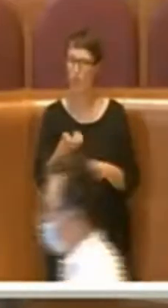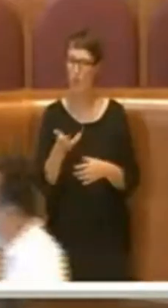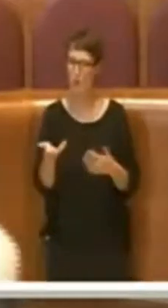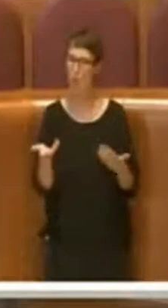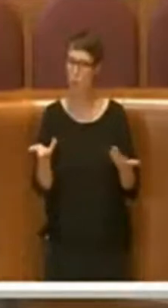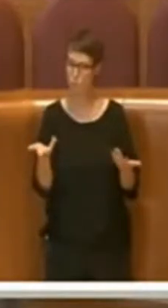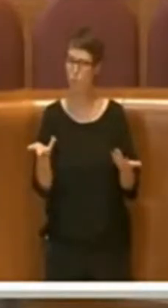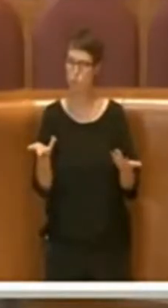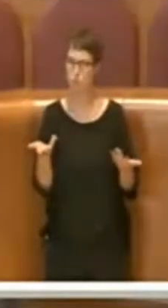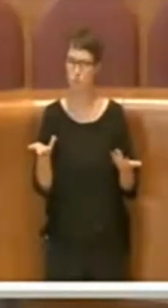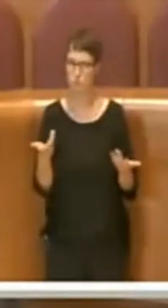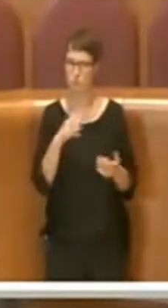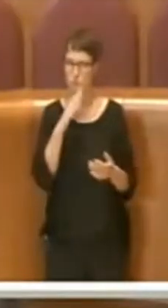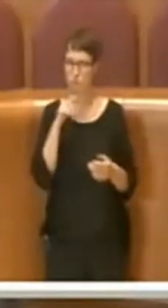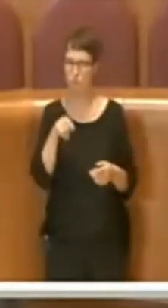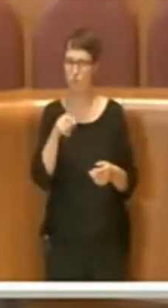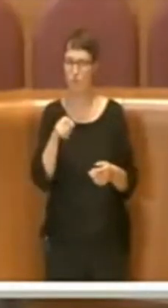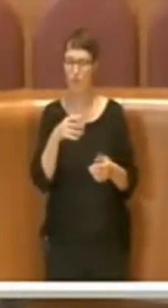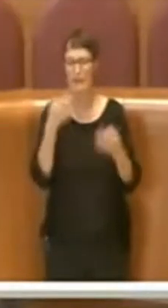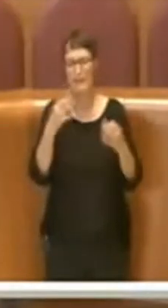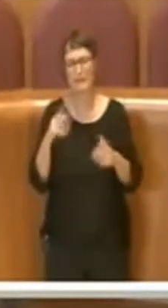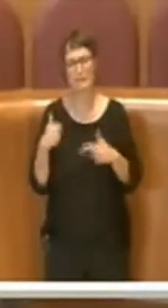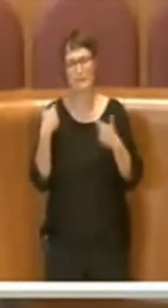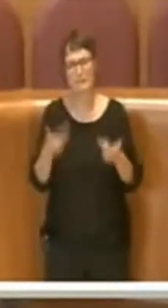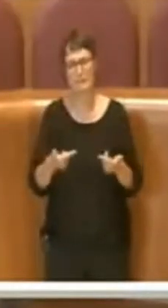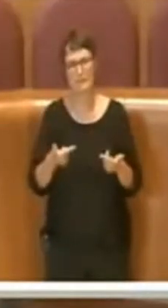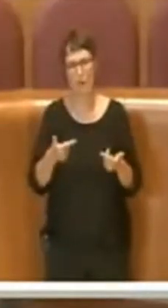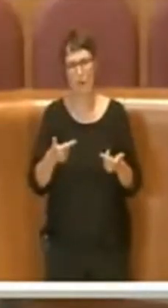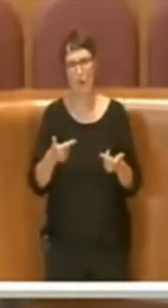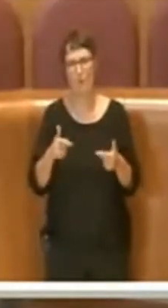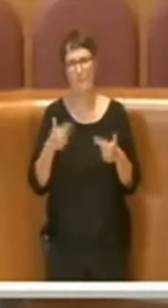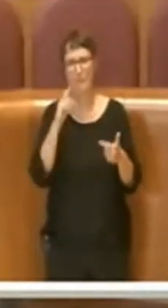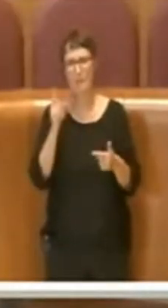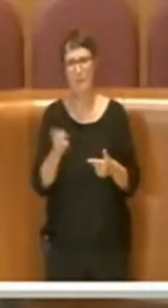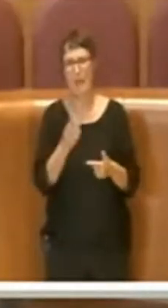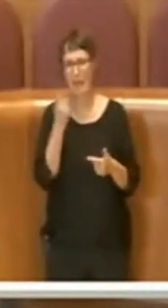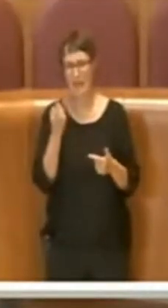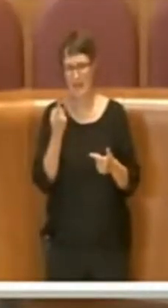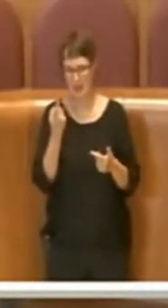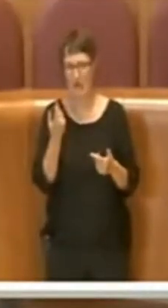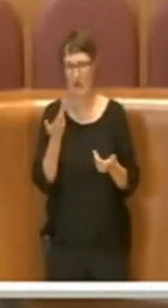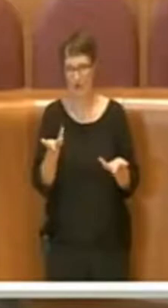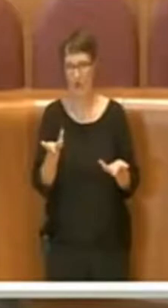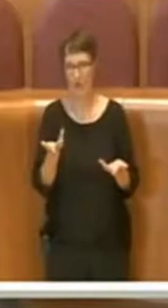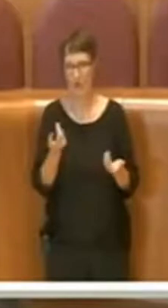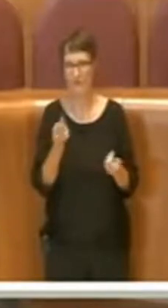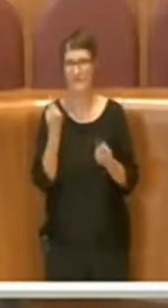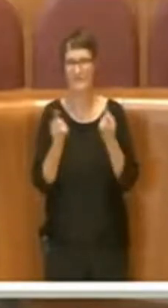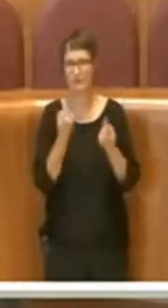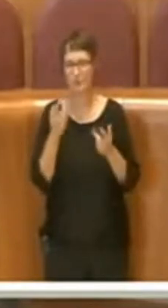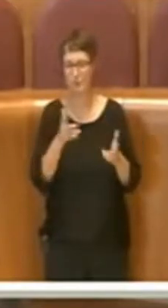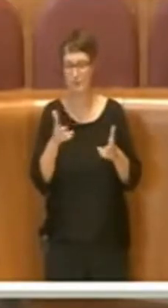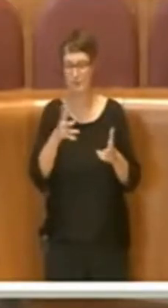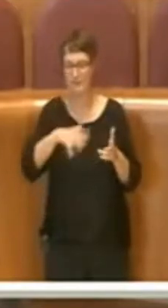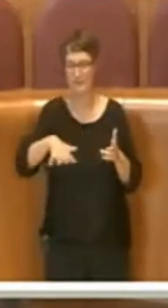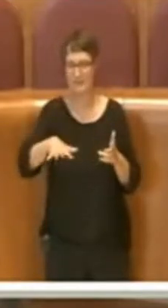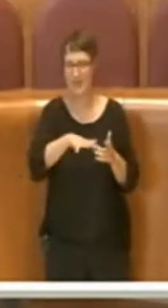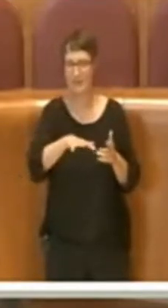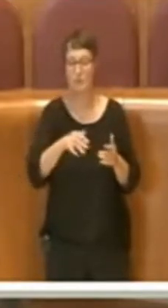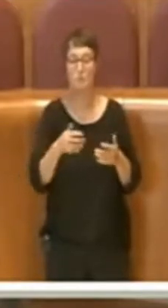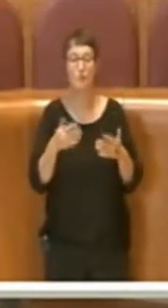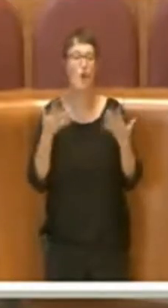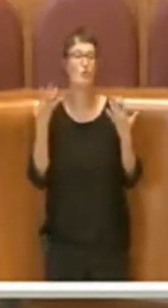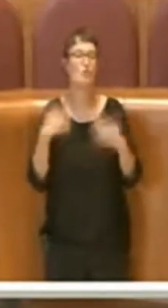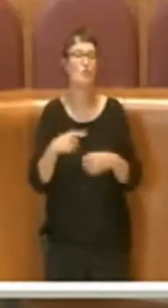sicuramente aiuterà a migliorare il servizio. Ripeto quanto detto anche nella discussione